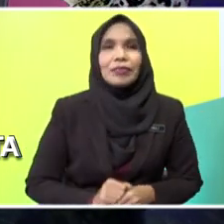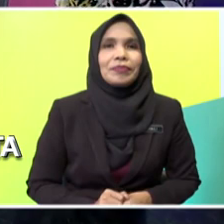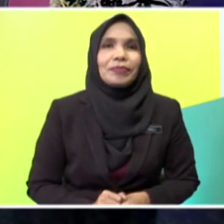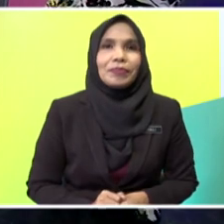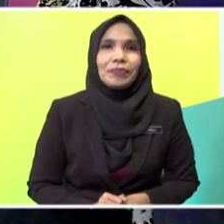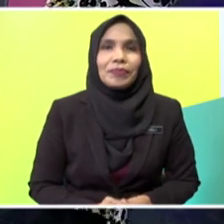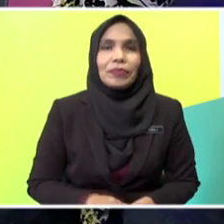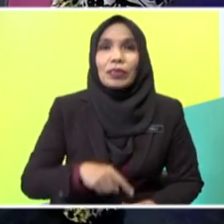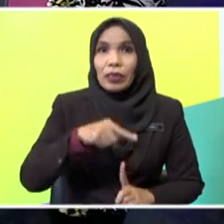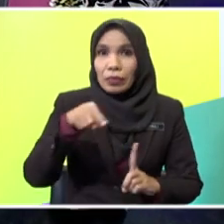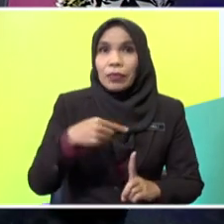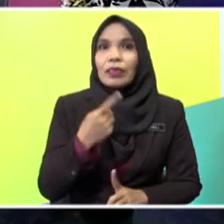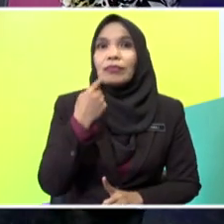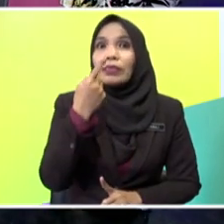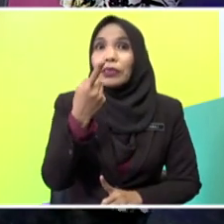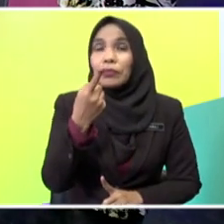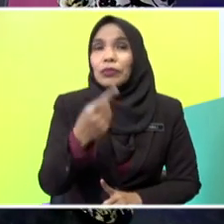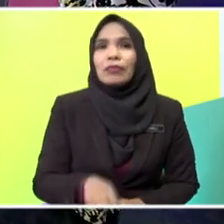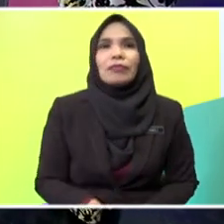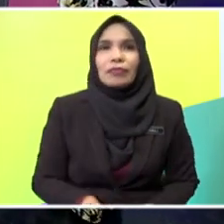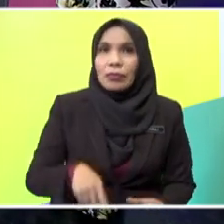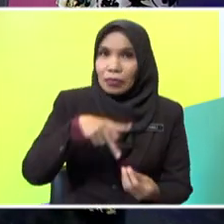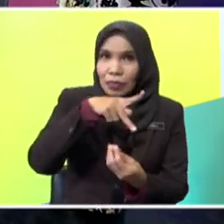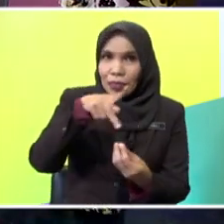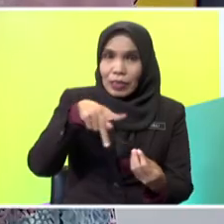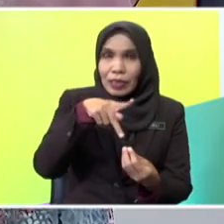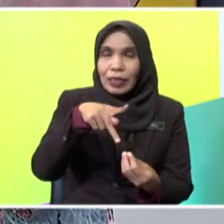sebut keliling dada, dia sukar nak eja.